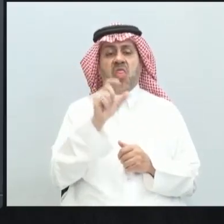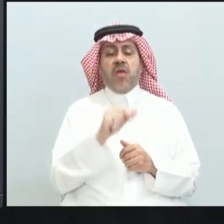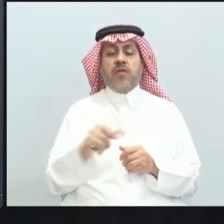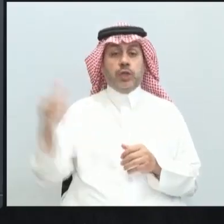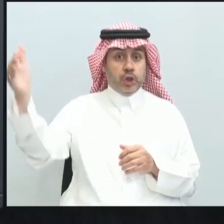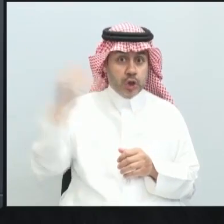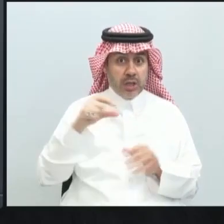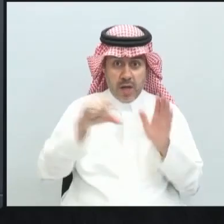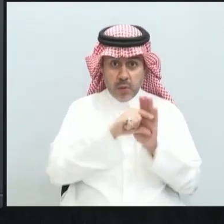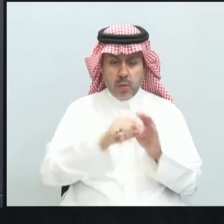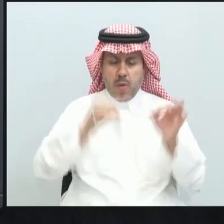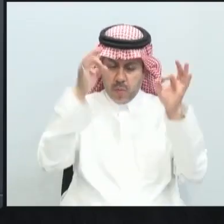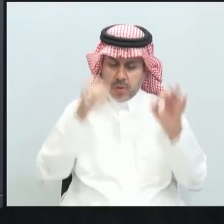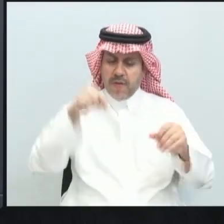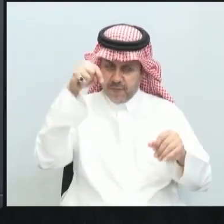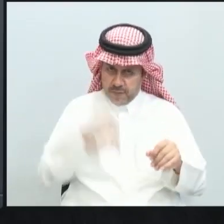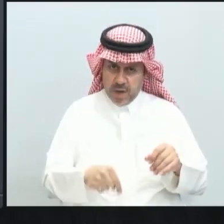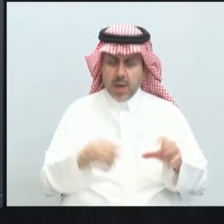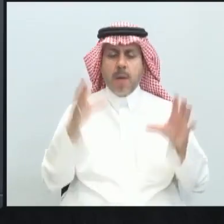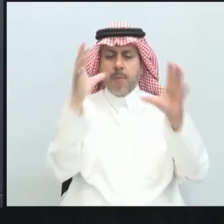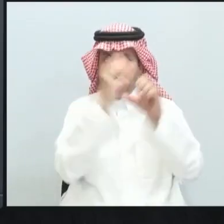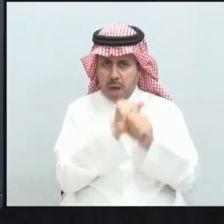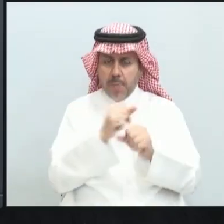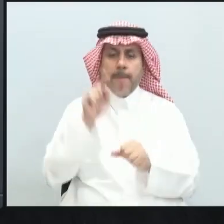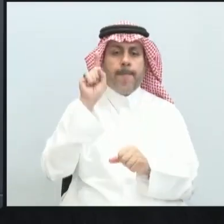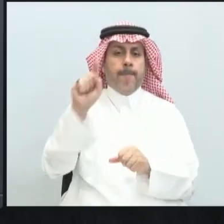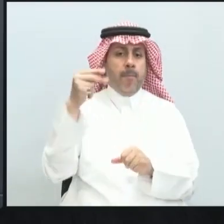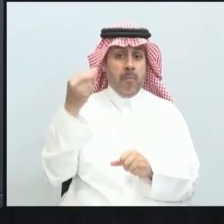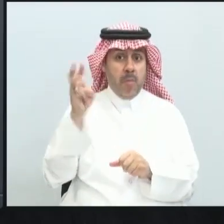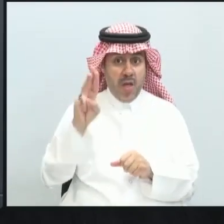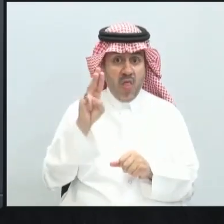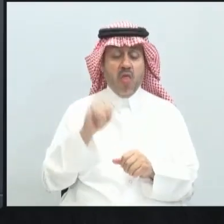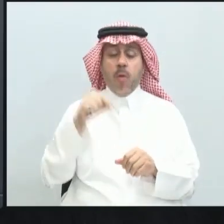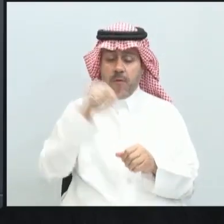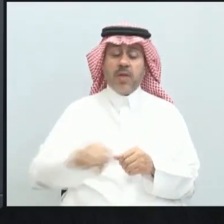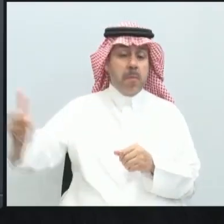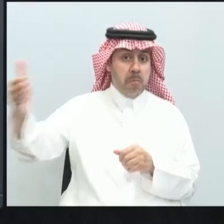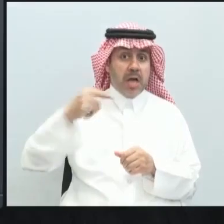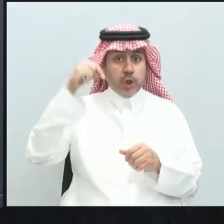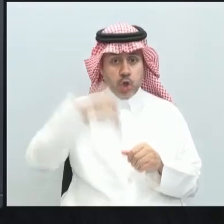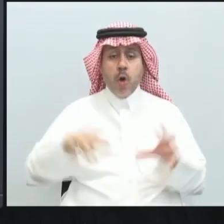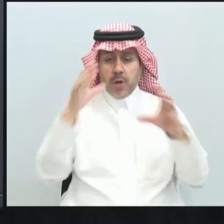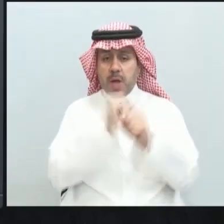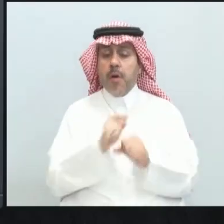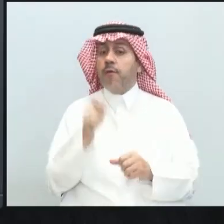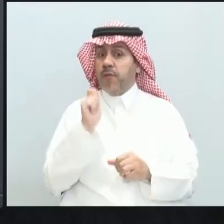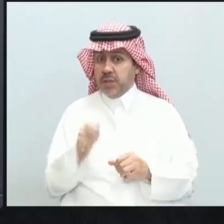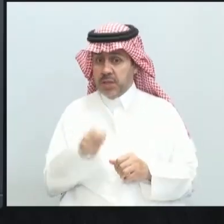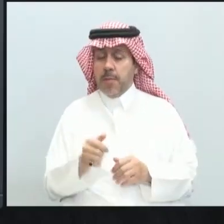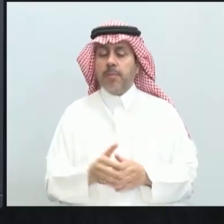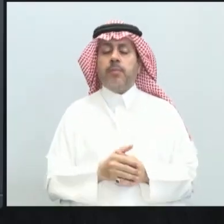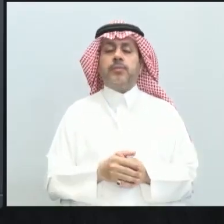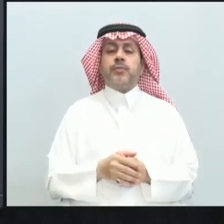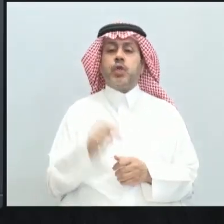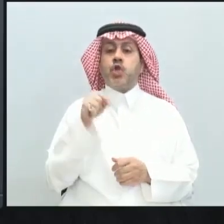هذه السوره لاثبات هذا الامر العظيم لان الله جل وعلا يجازي الناس بعد بعثهم